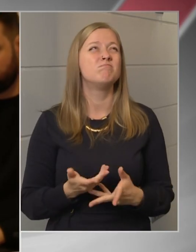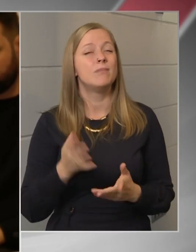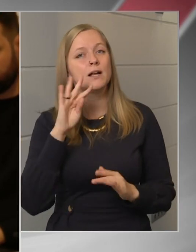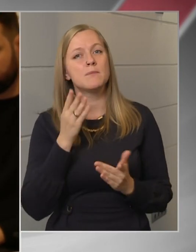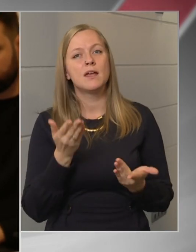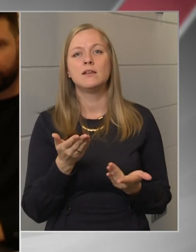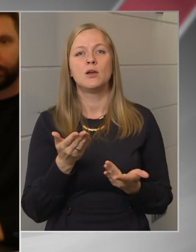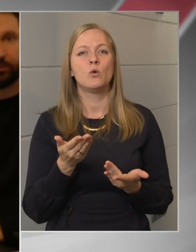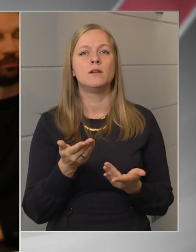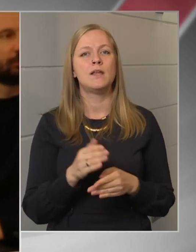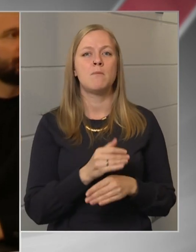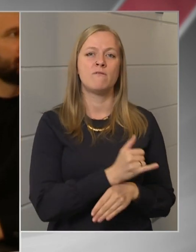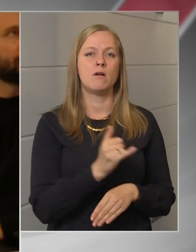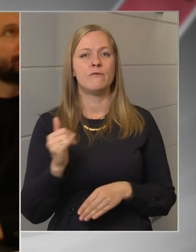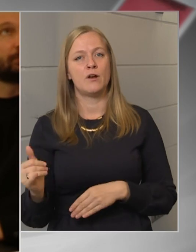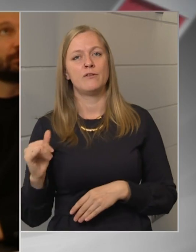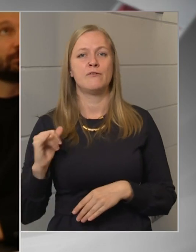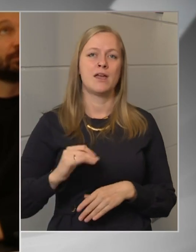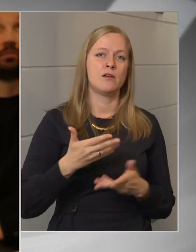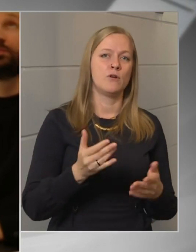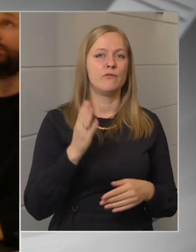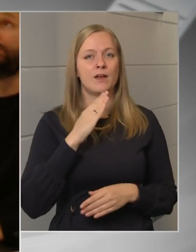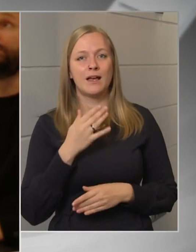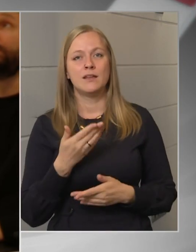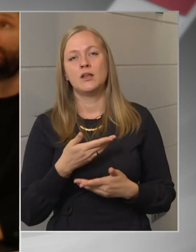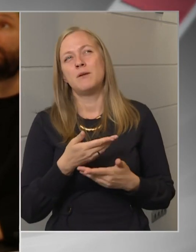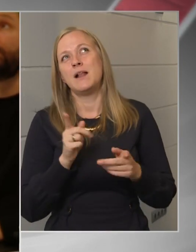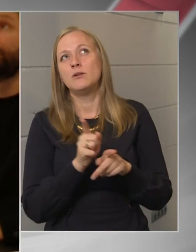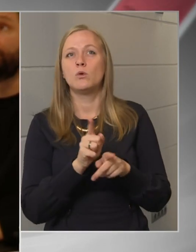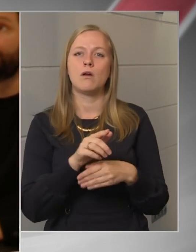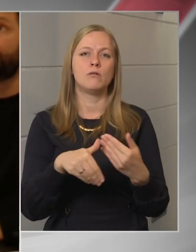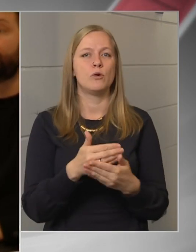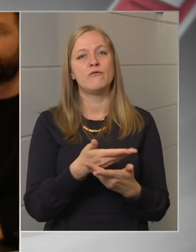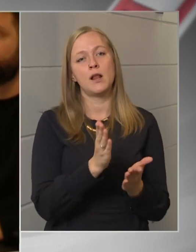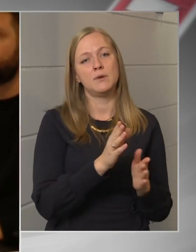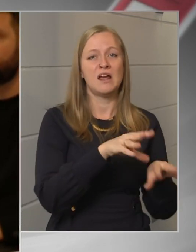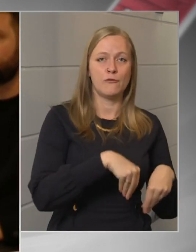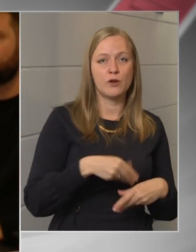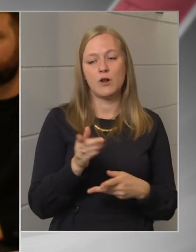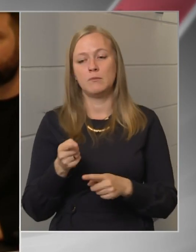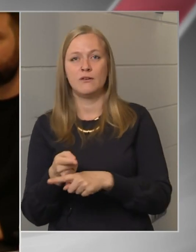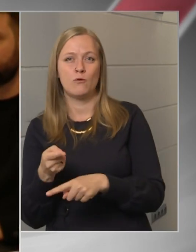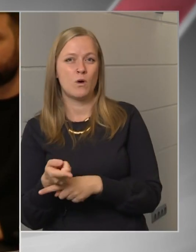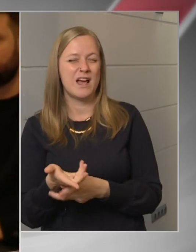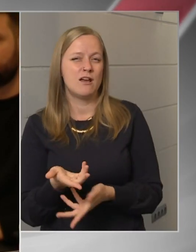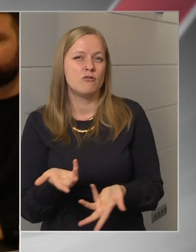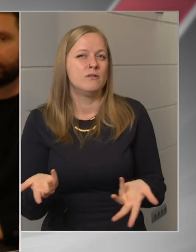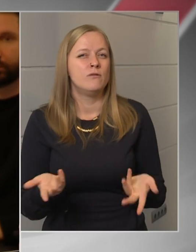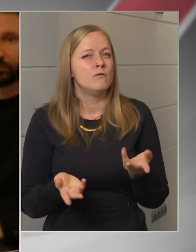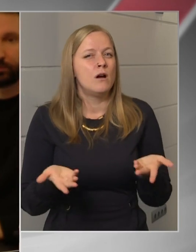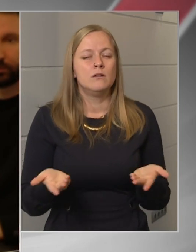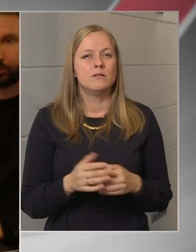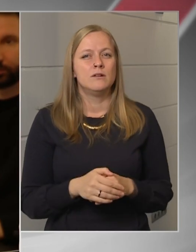esetleg nem fehér vagy fekete lesz a döntés, hanem egyes dolgokat elfogadnak, másokat kifogásolnak, de hát ez nem feltétlenül,